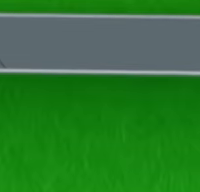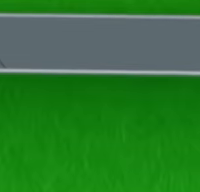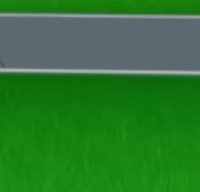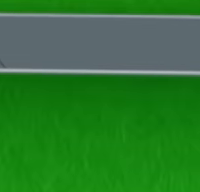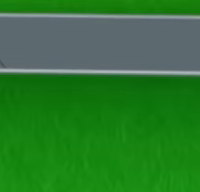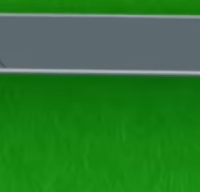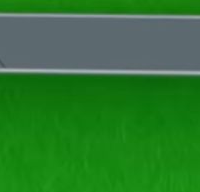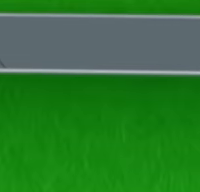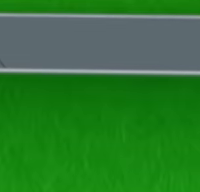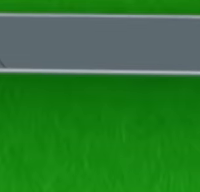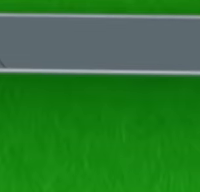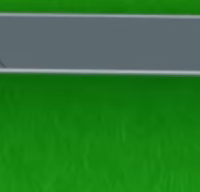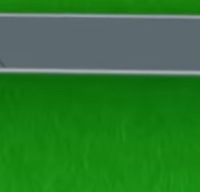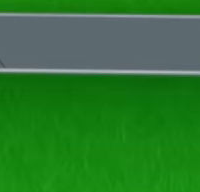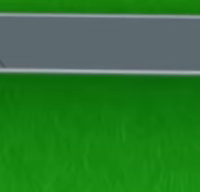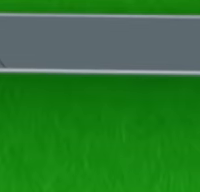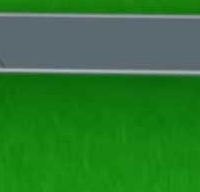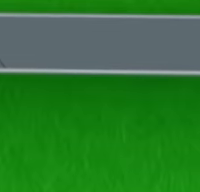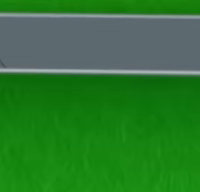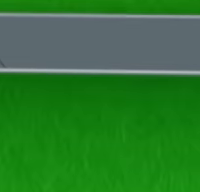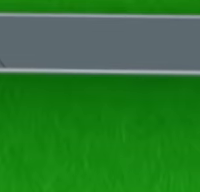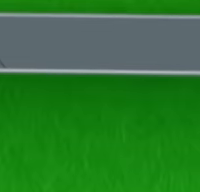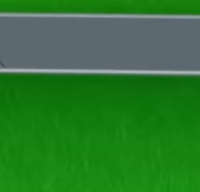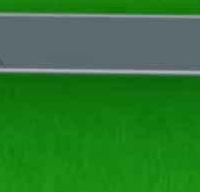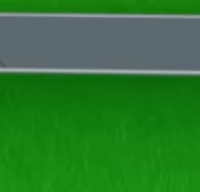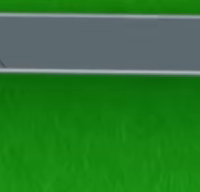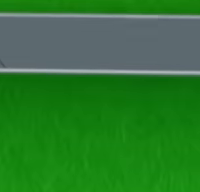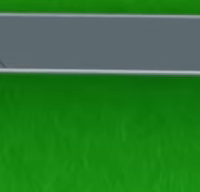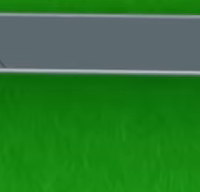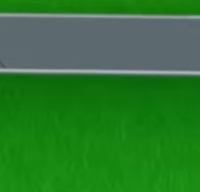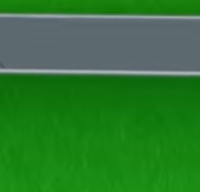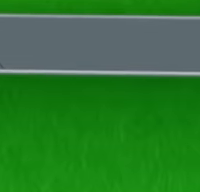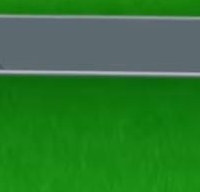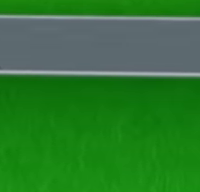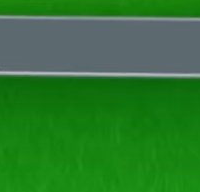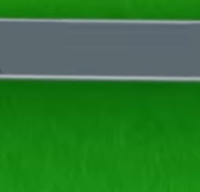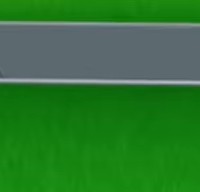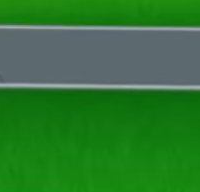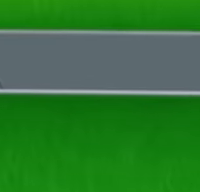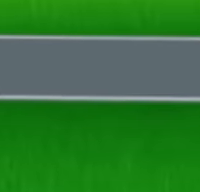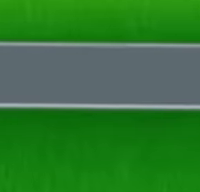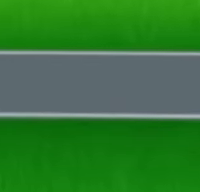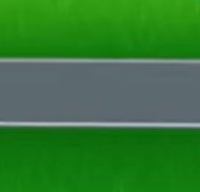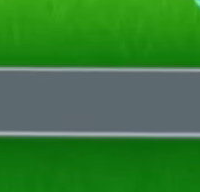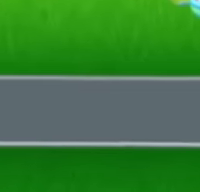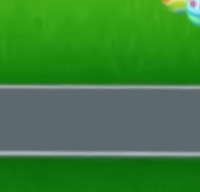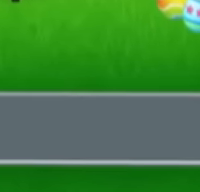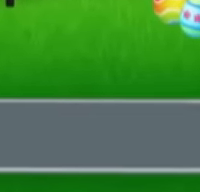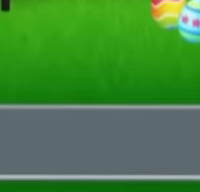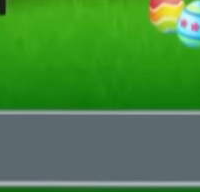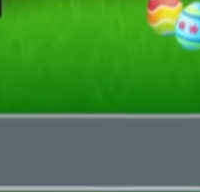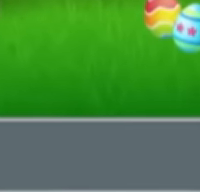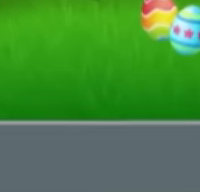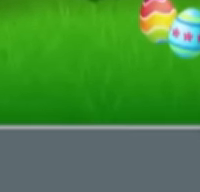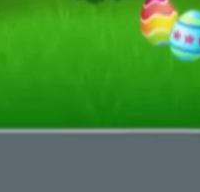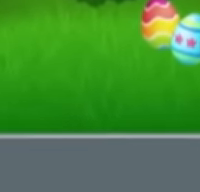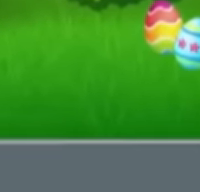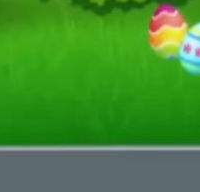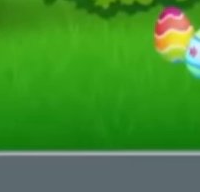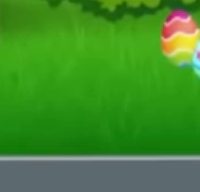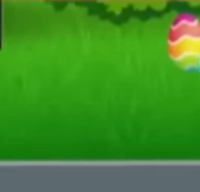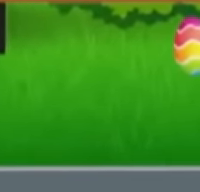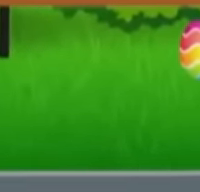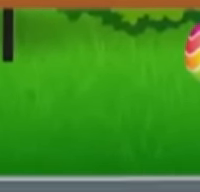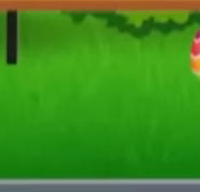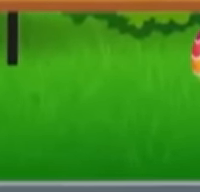inyong pamilya. Advance, Happy Easter! Ako po ang inyong Tito Winnie Cordero. Tandaan, sa tamang diskarte, make every moment